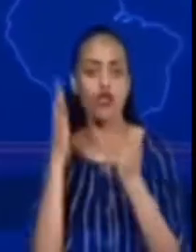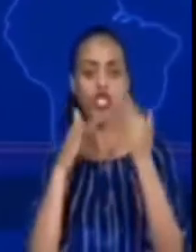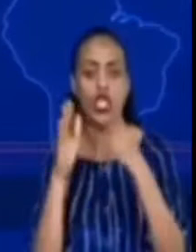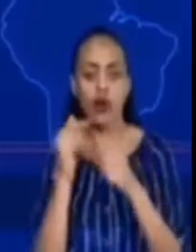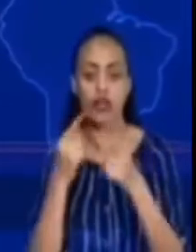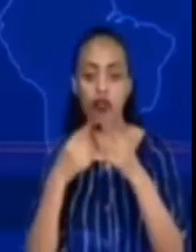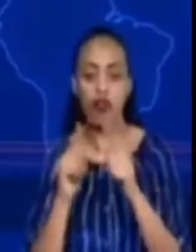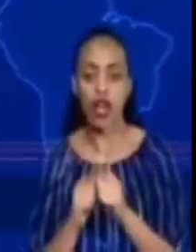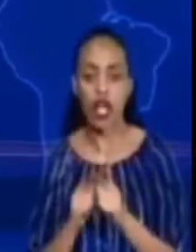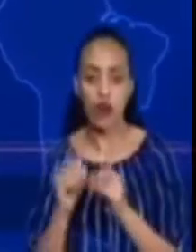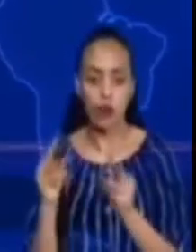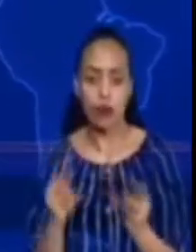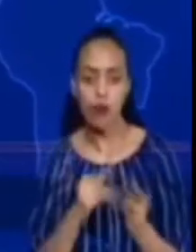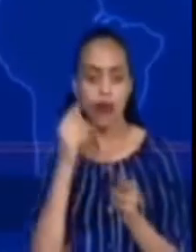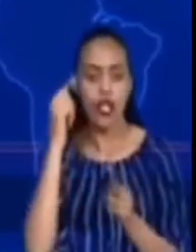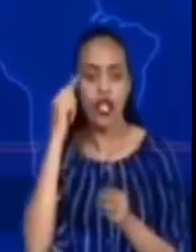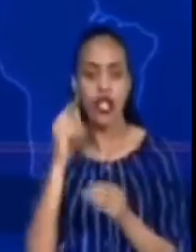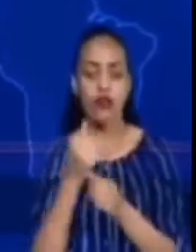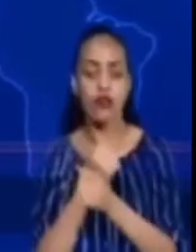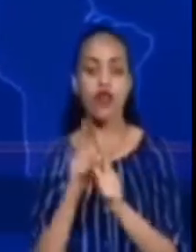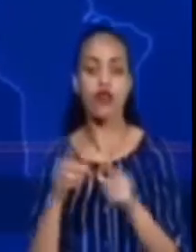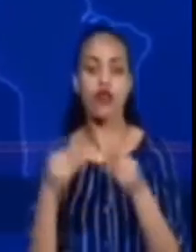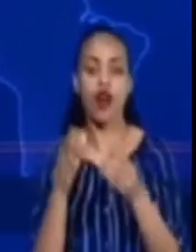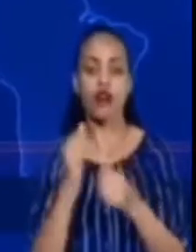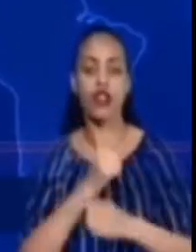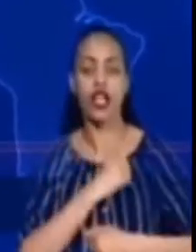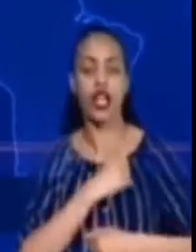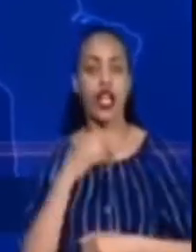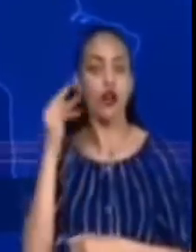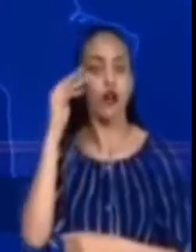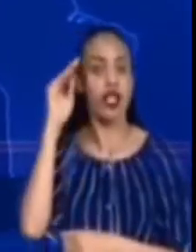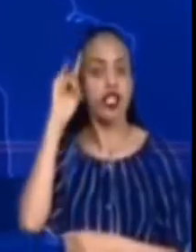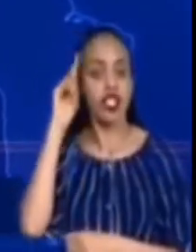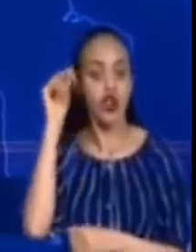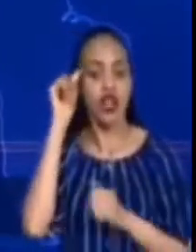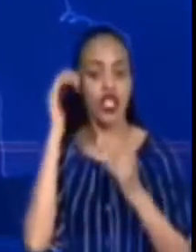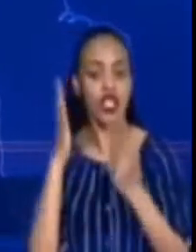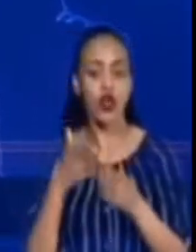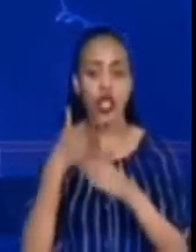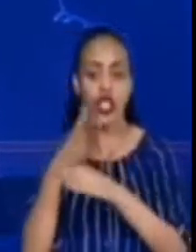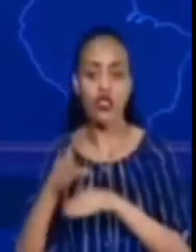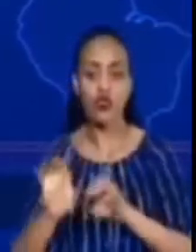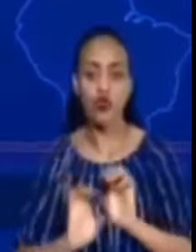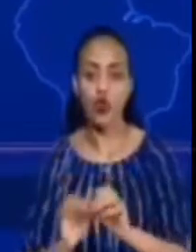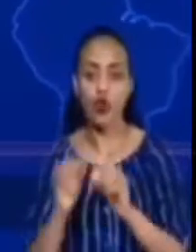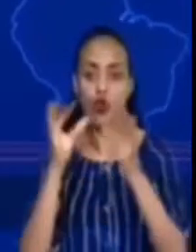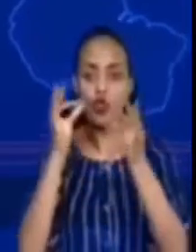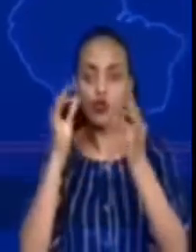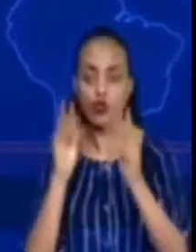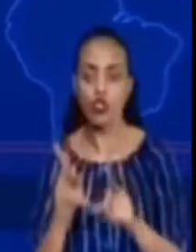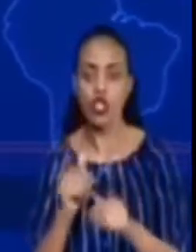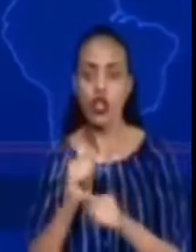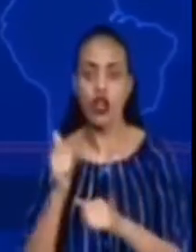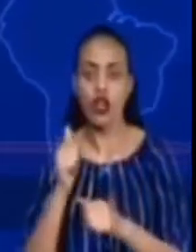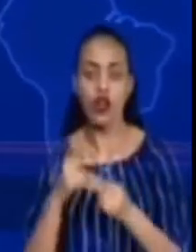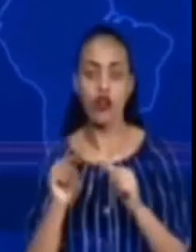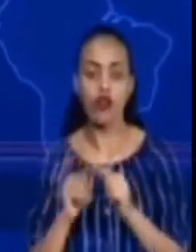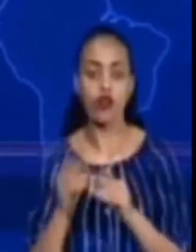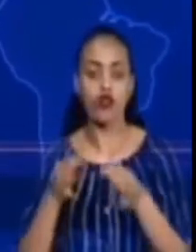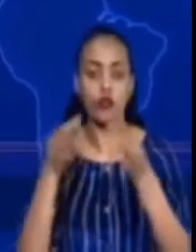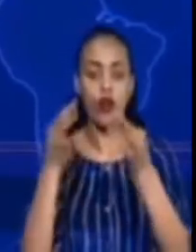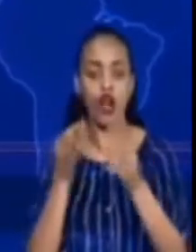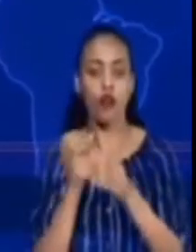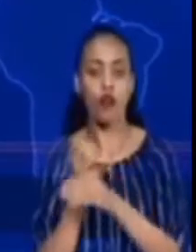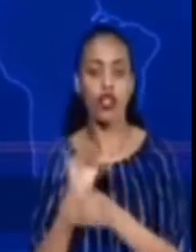ቤት ይኖራችኋል መኪና ታገኛላችሁ እንደዚህ ትሆናላችሁ ይያልክ የውሸት ተስፋ እየሰጠ እዛ ቢዝነስ ውስጥ እየሰበክ